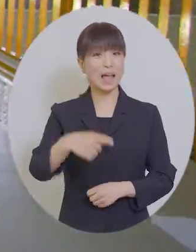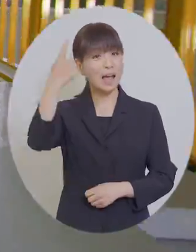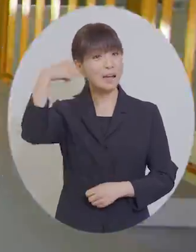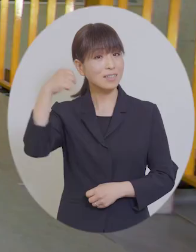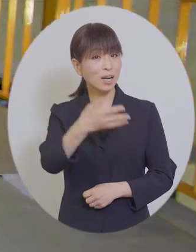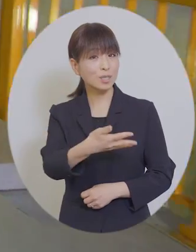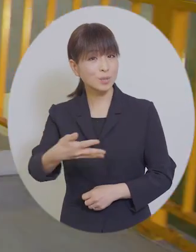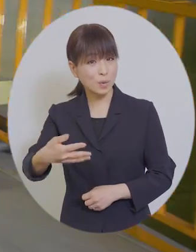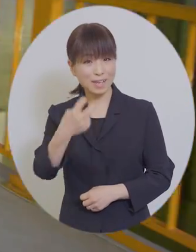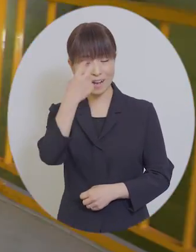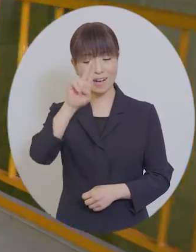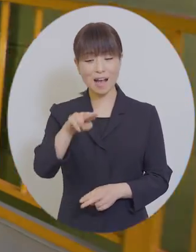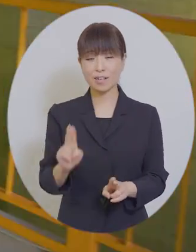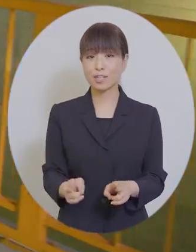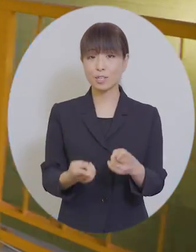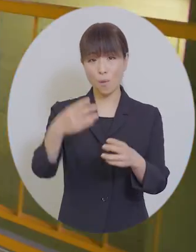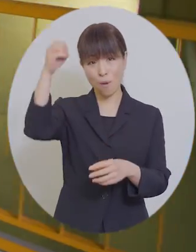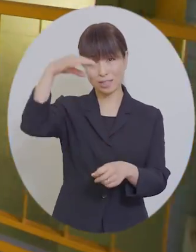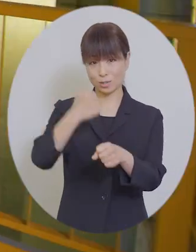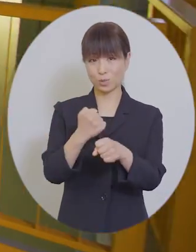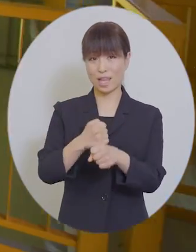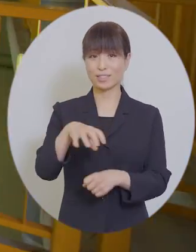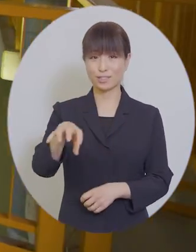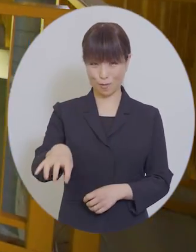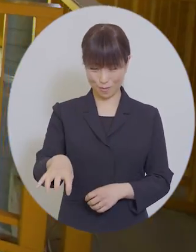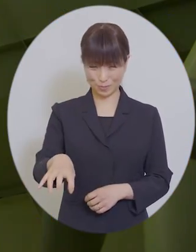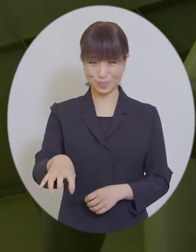浅香疎水管理用発電所、